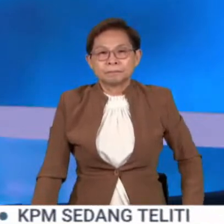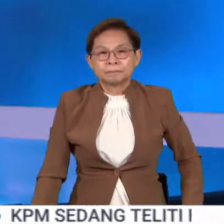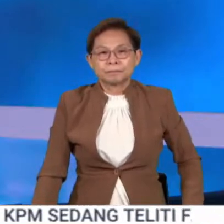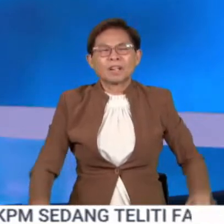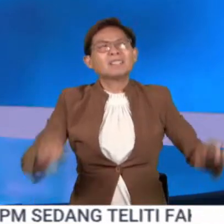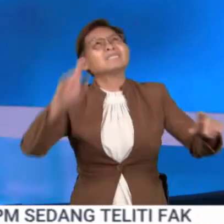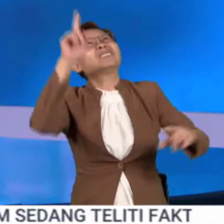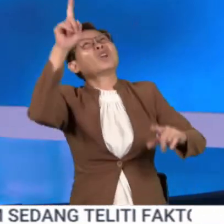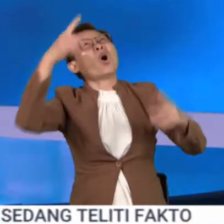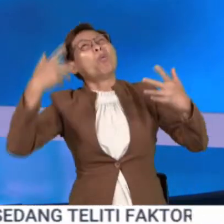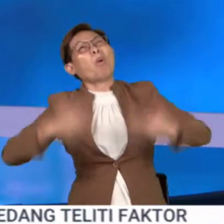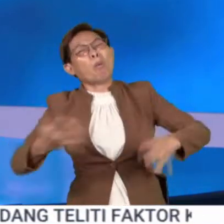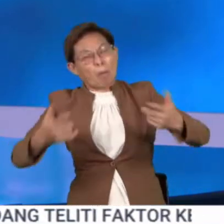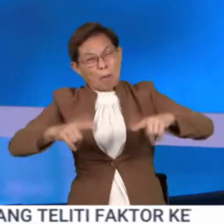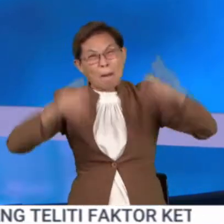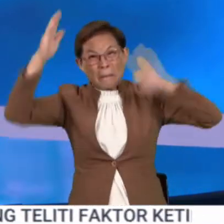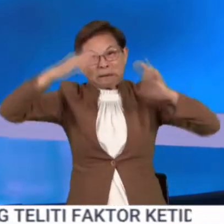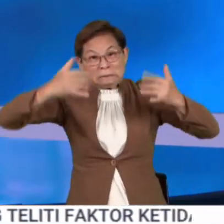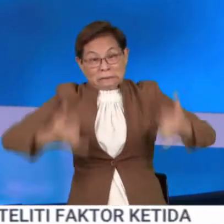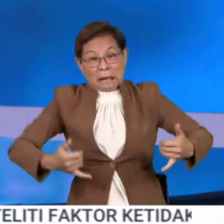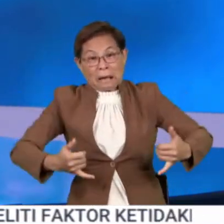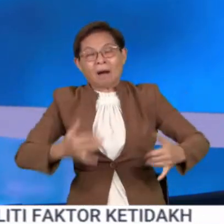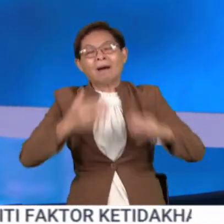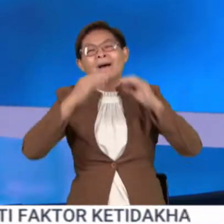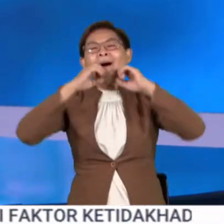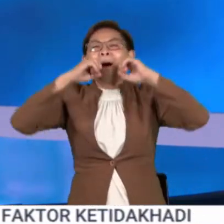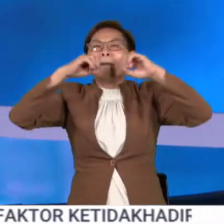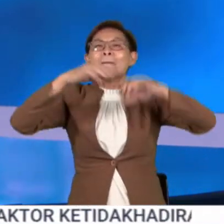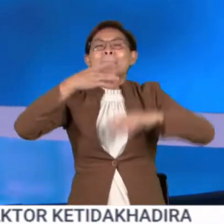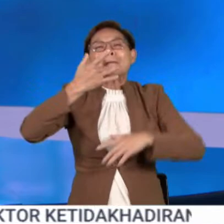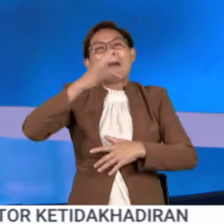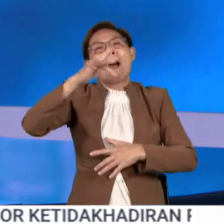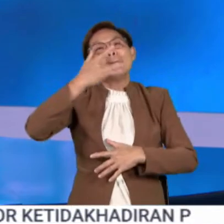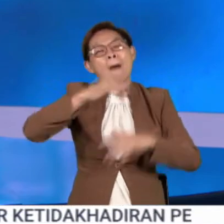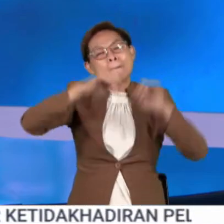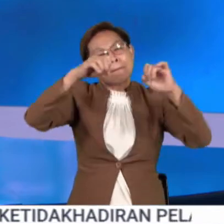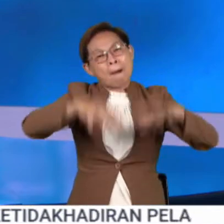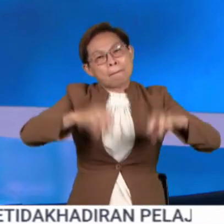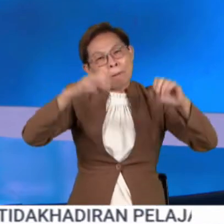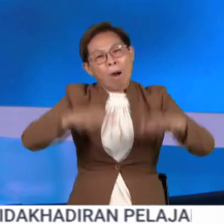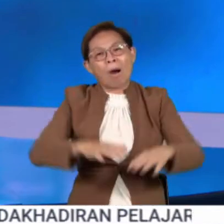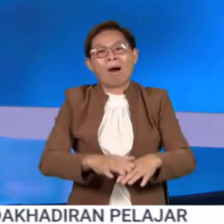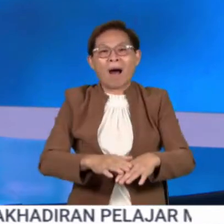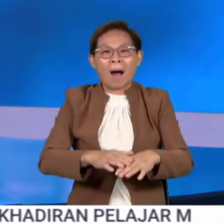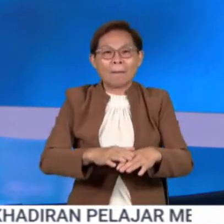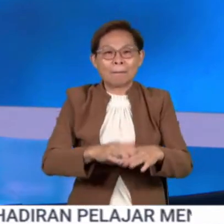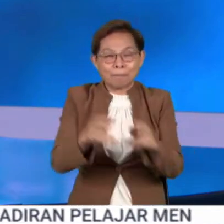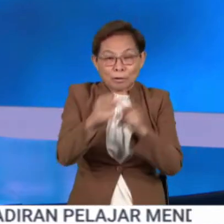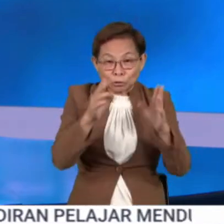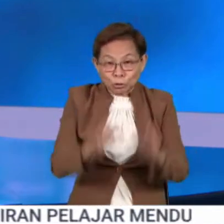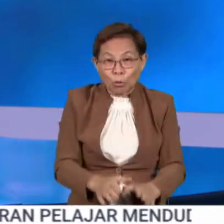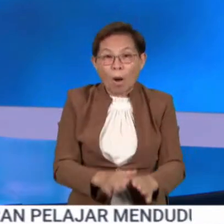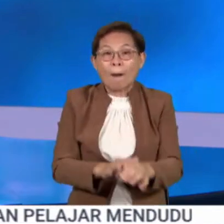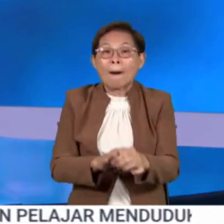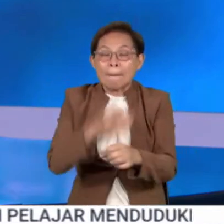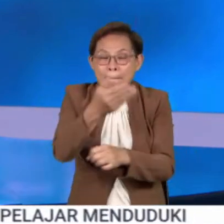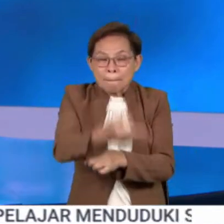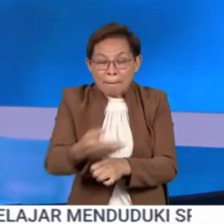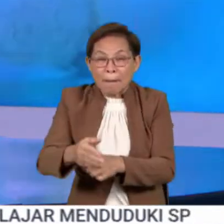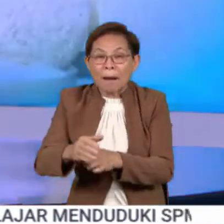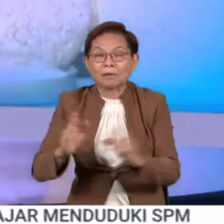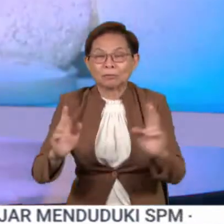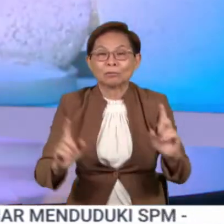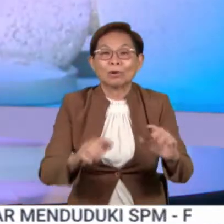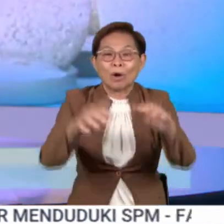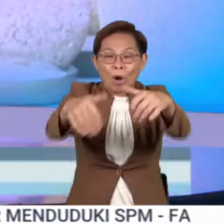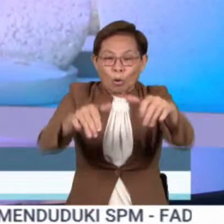cuaca panas melanda negara ketika ini memberi Rahmat kepada seorang pengusaha kelengkapan kubur Mama azammar Arifin dari felda Chico